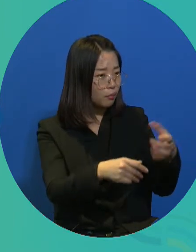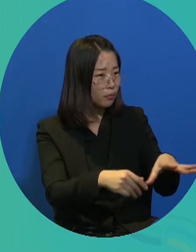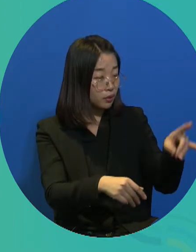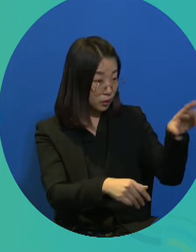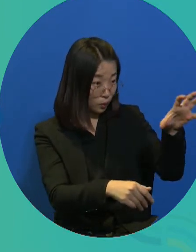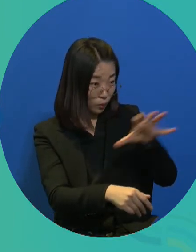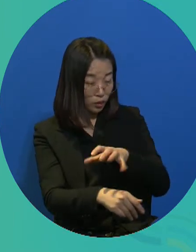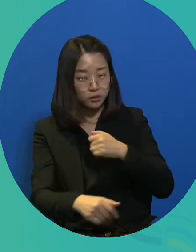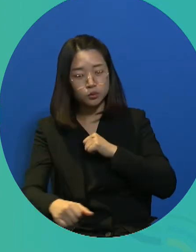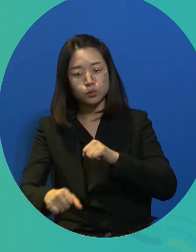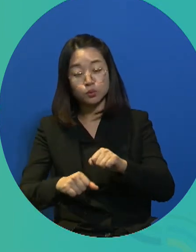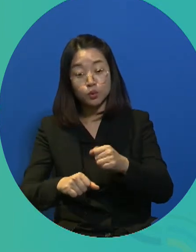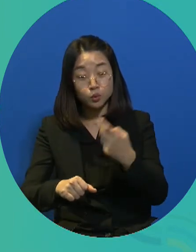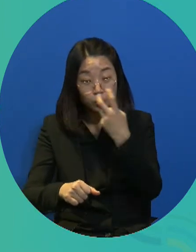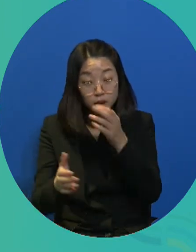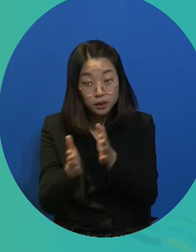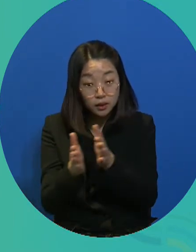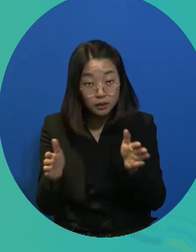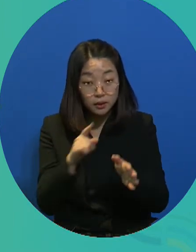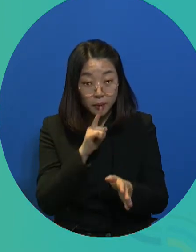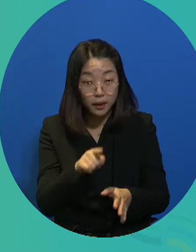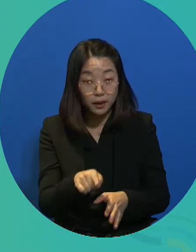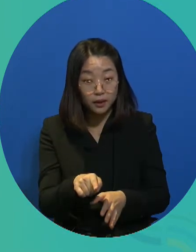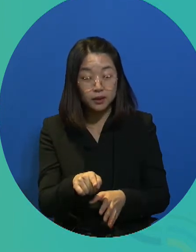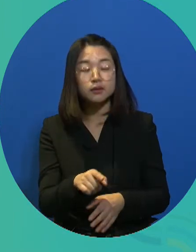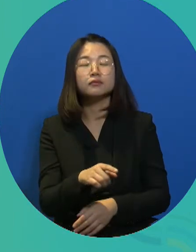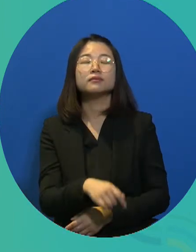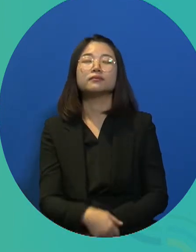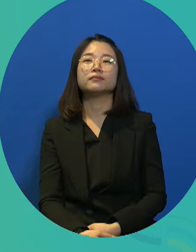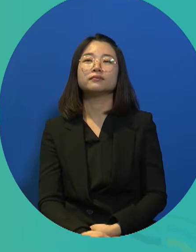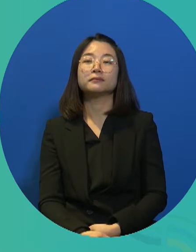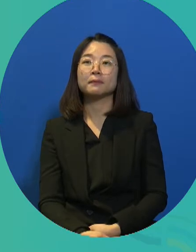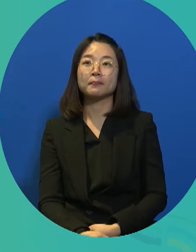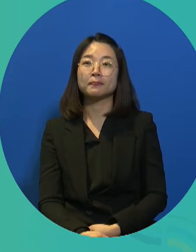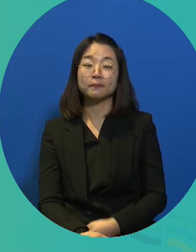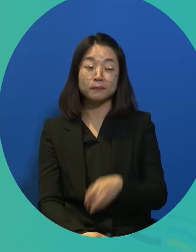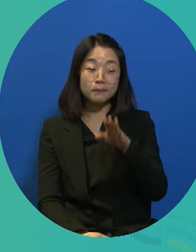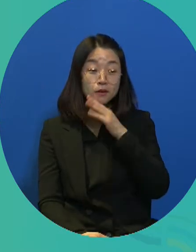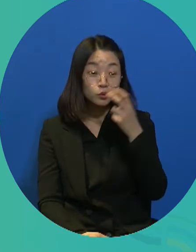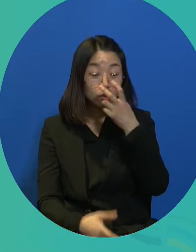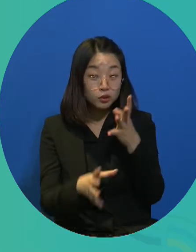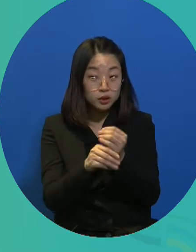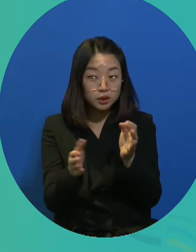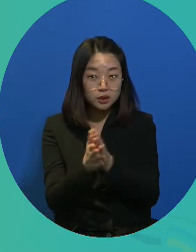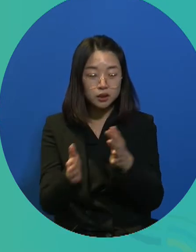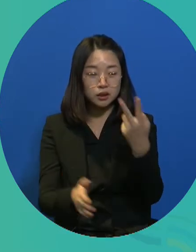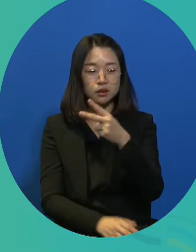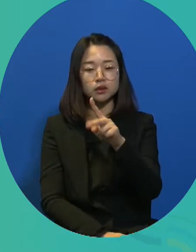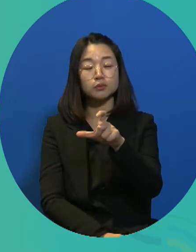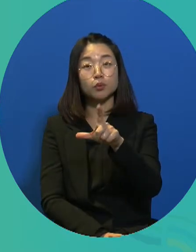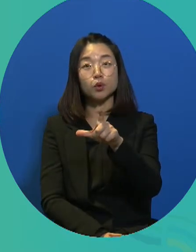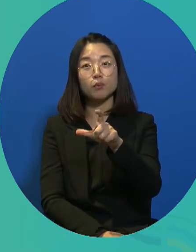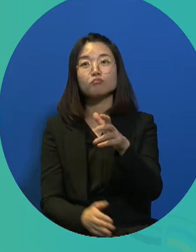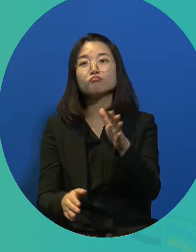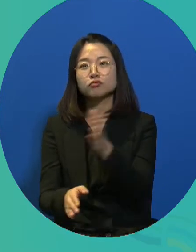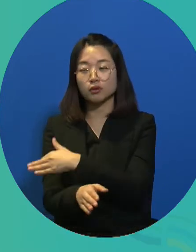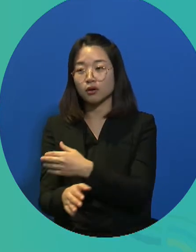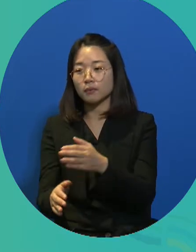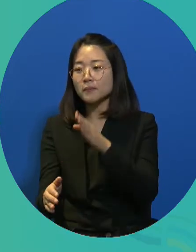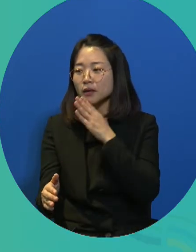이 2012년부터 계속해서 노력을 하고 실제 조사는 2015년에 걸렸습니다. 3년